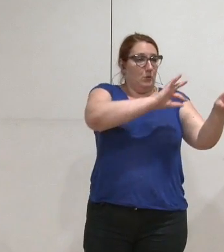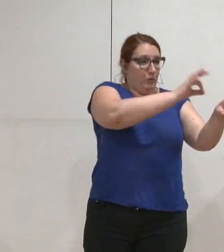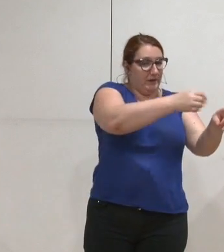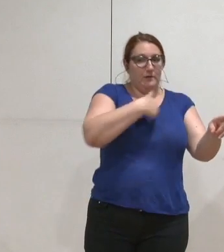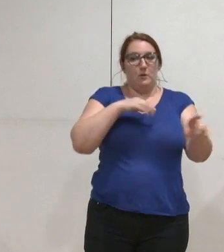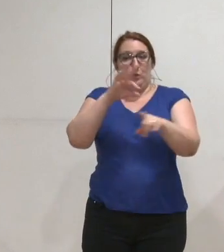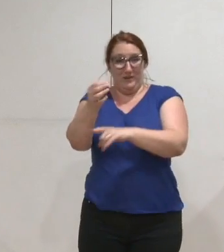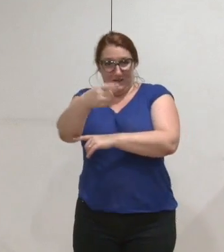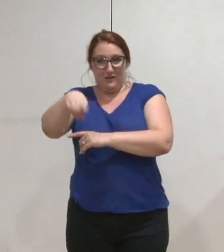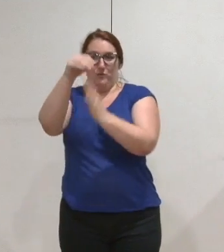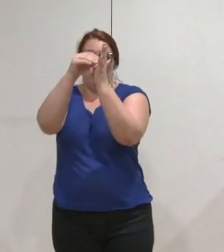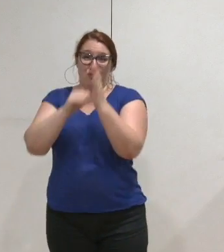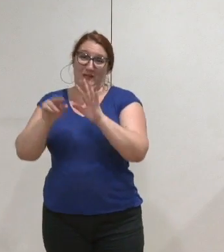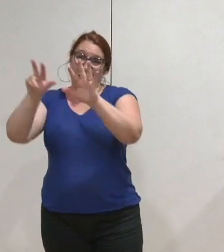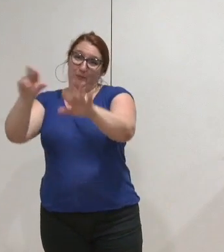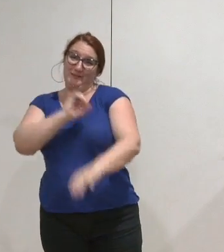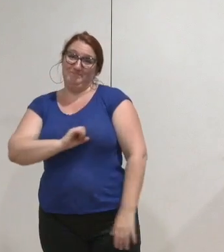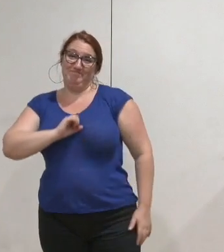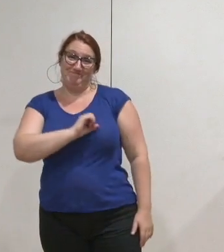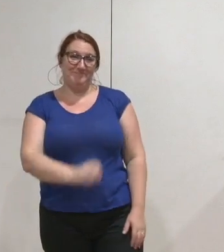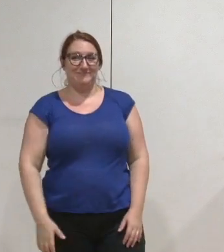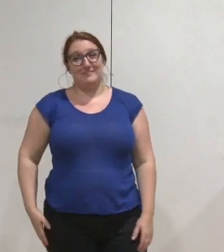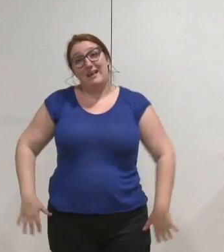conten c'est la vie c'est comme